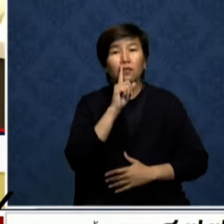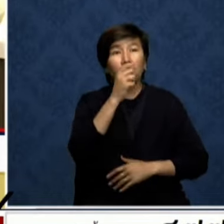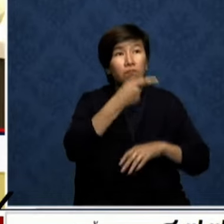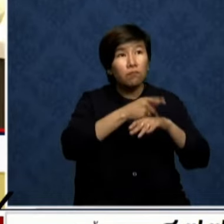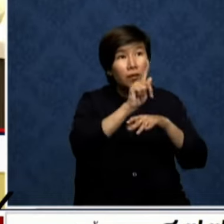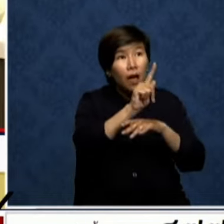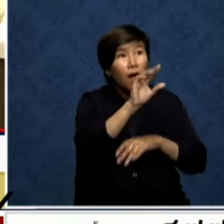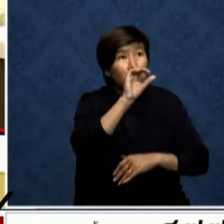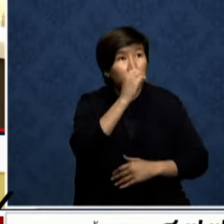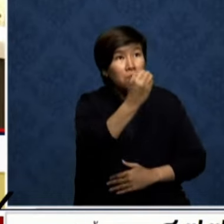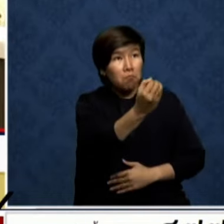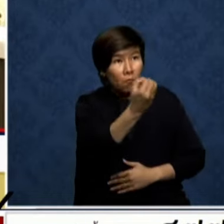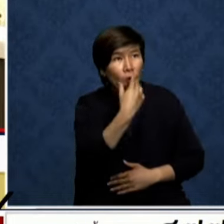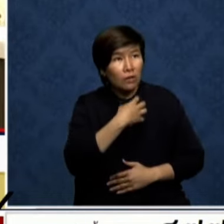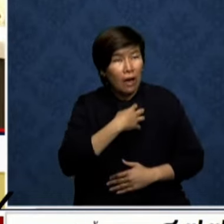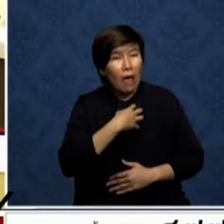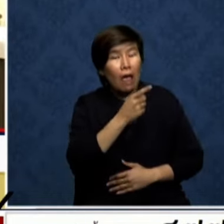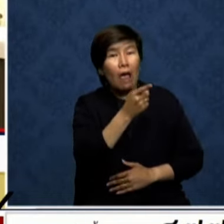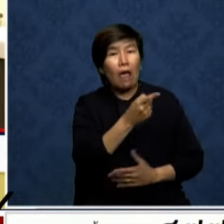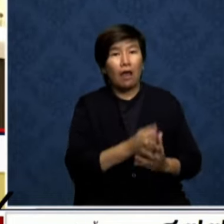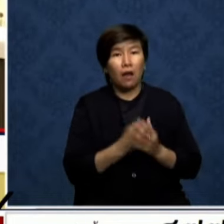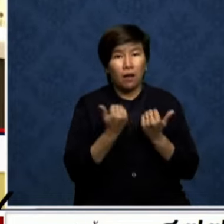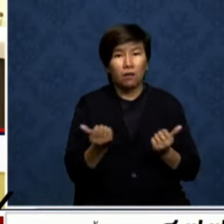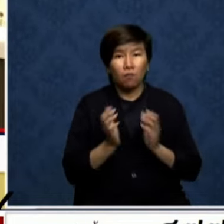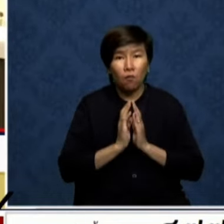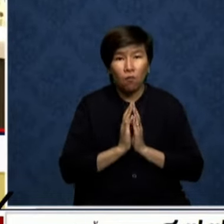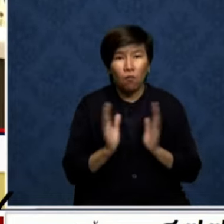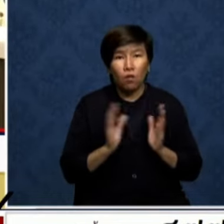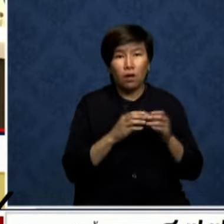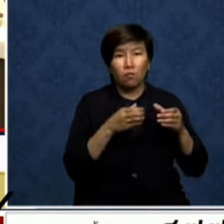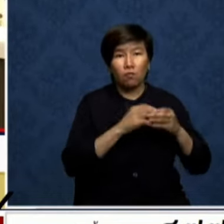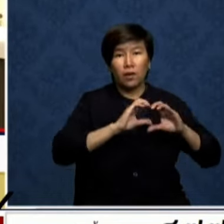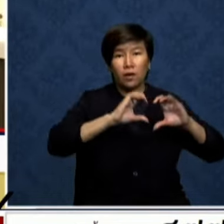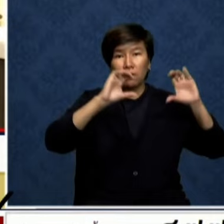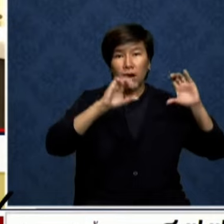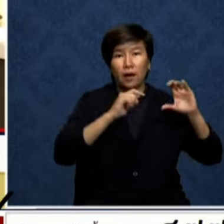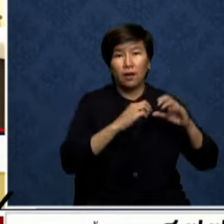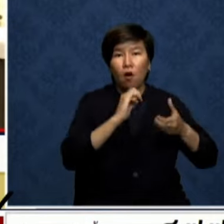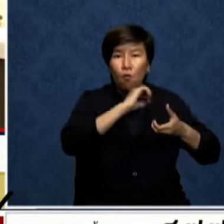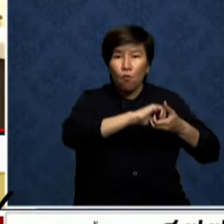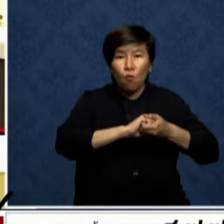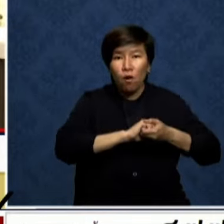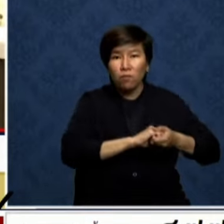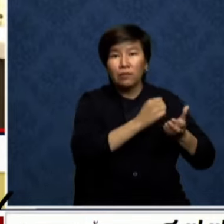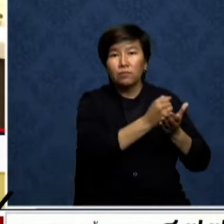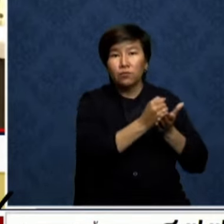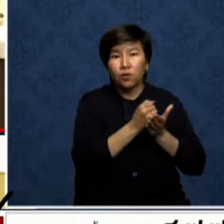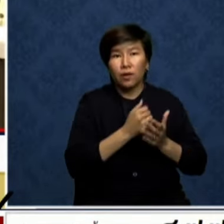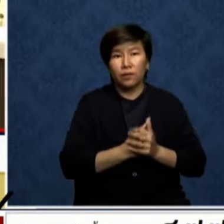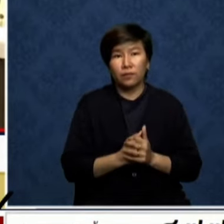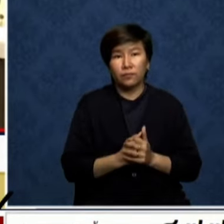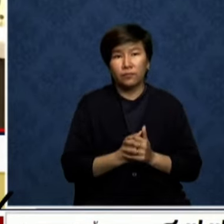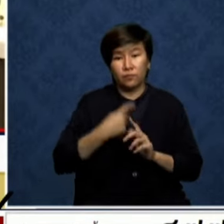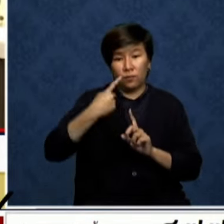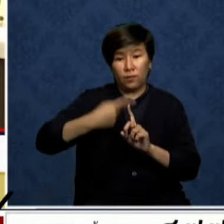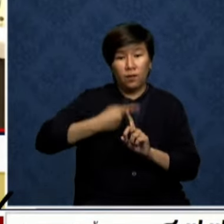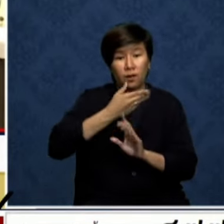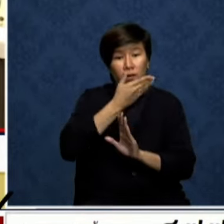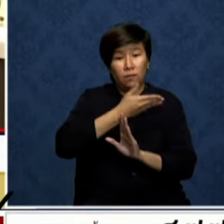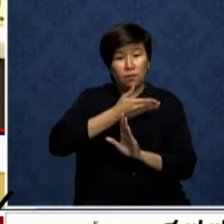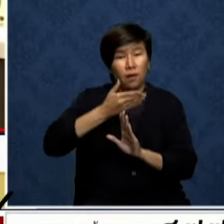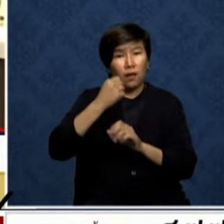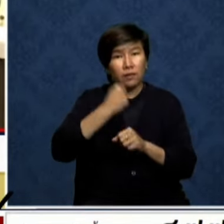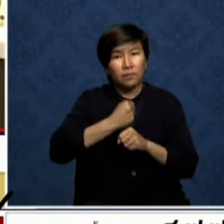้ todja om operatorพขอบคุณท med com Councillor n think betterความ